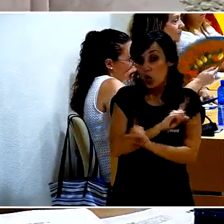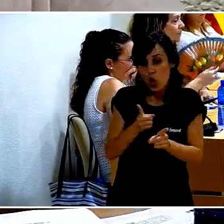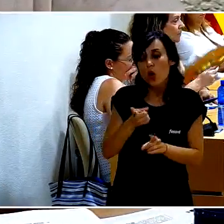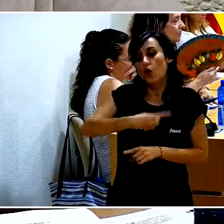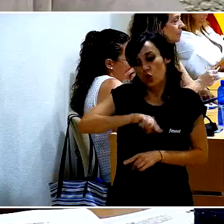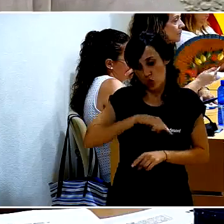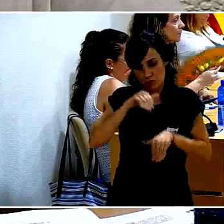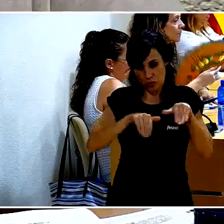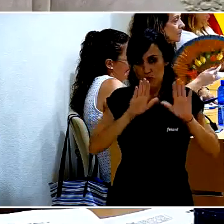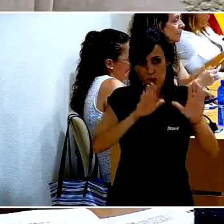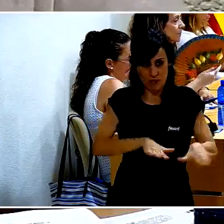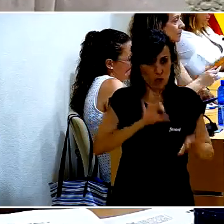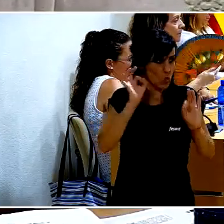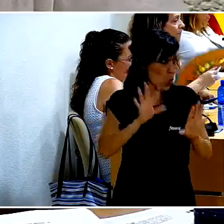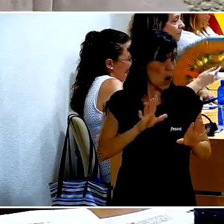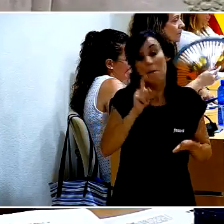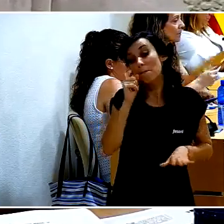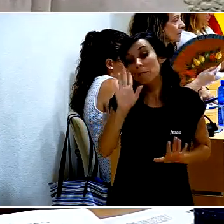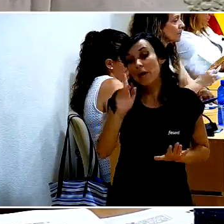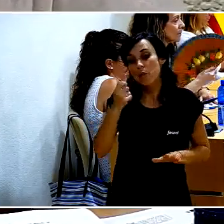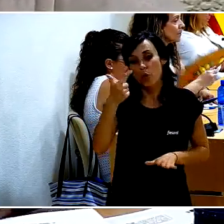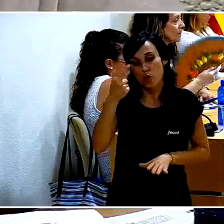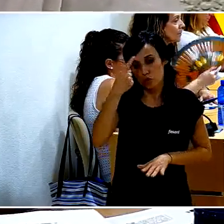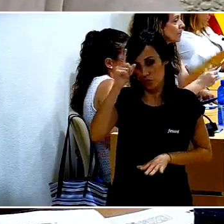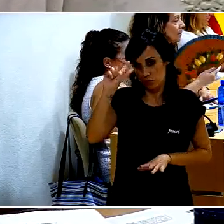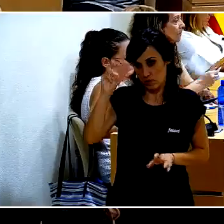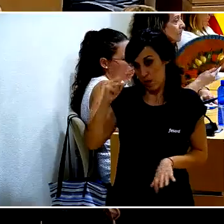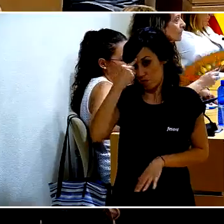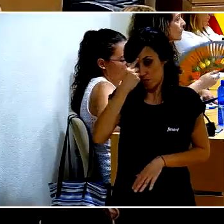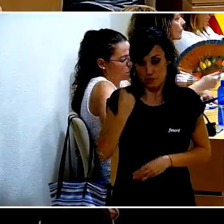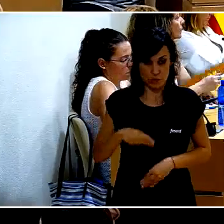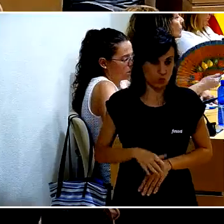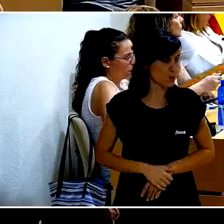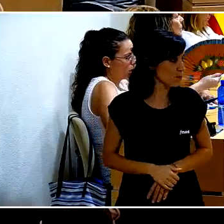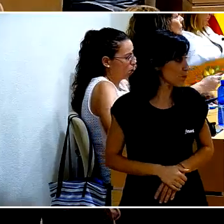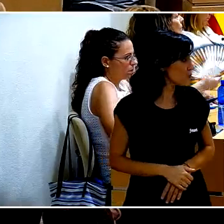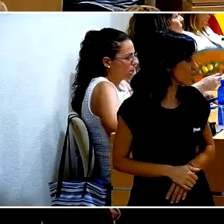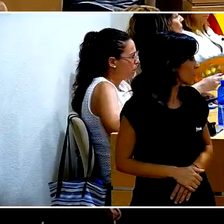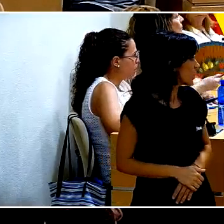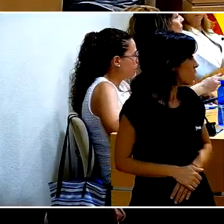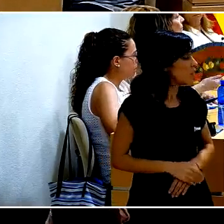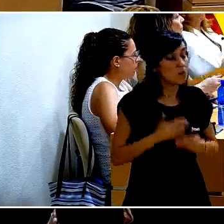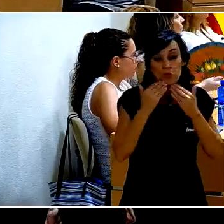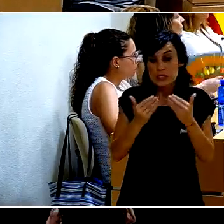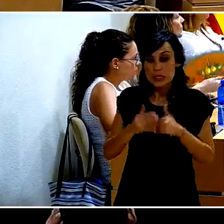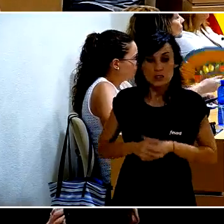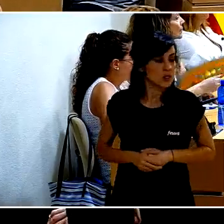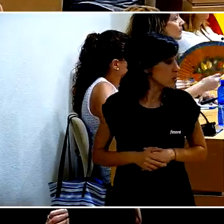hemos dicho, a favor, con las reservas que les he manifestado. Muchas gracias. Muchas gracias. ¿Alguna otra